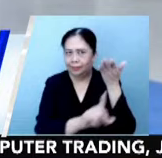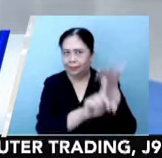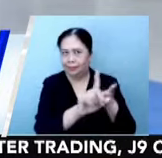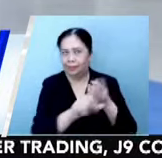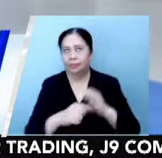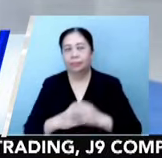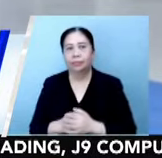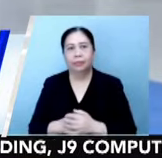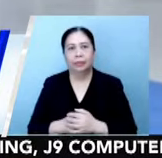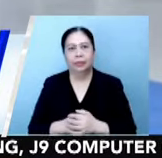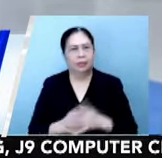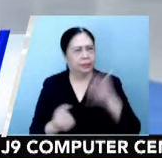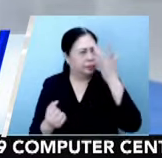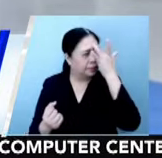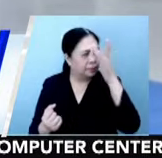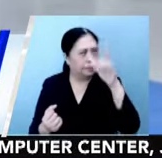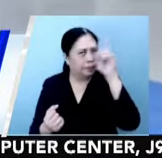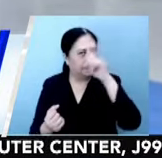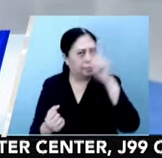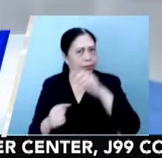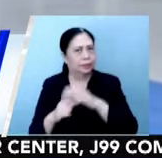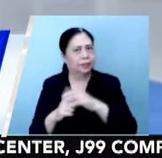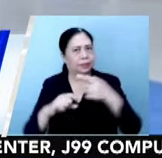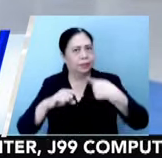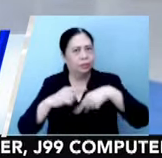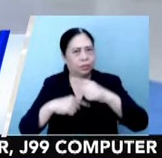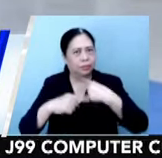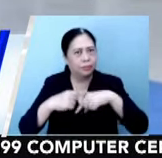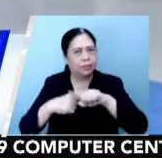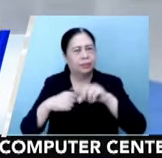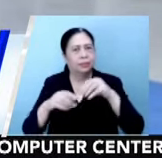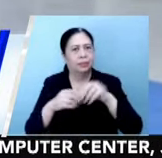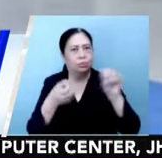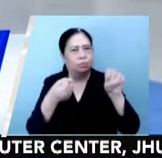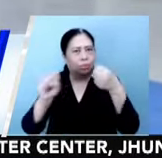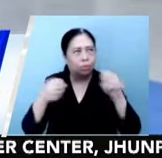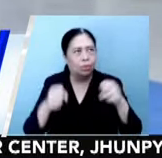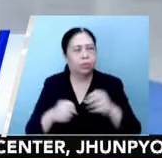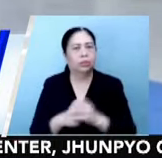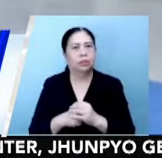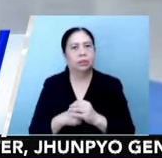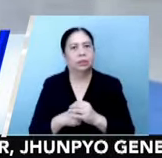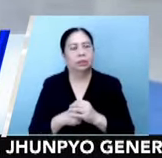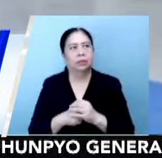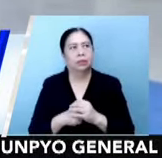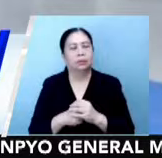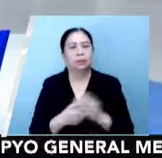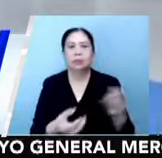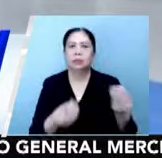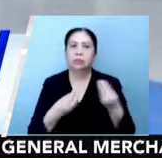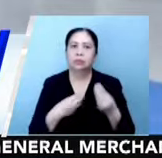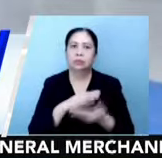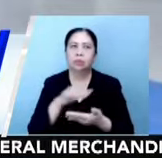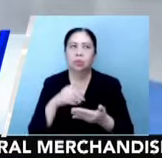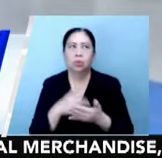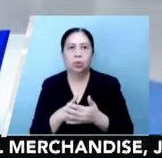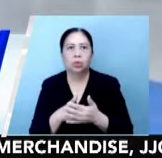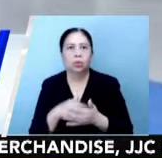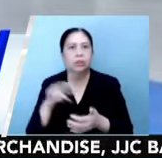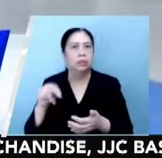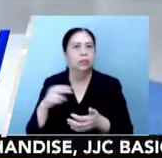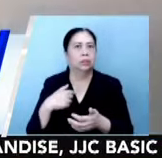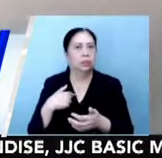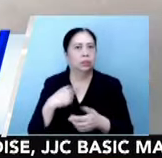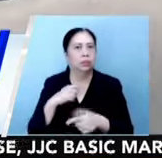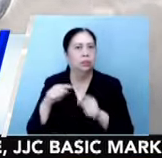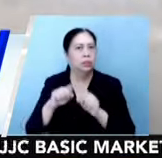Sobrang talino sa pagdating sa gymnastics, sa sports. And na-provide niya po lahat ng mga needs nung nandun po